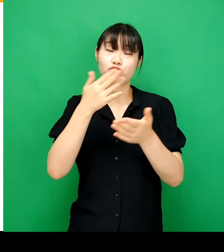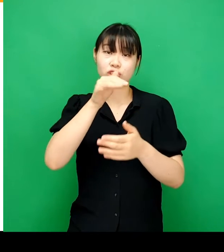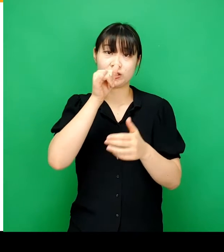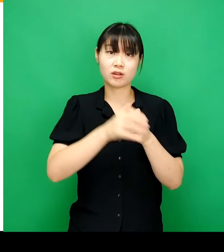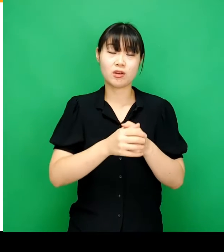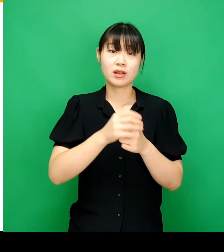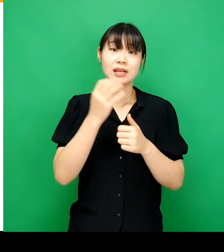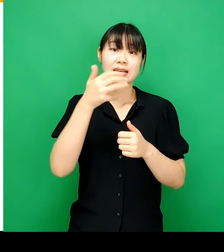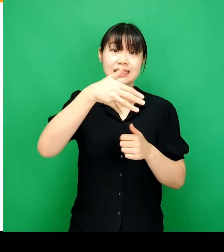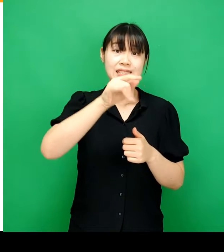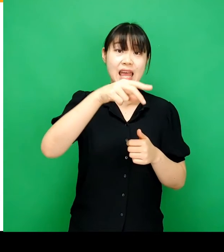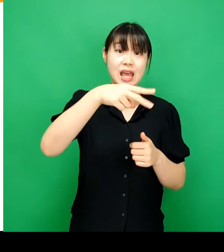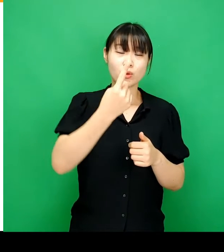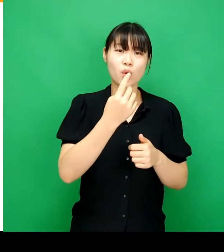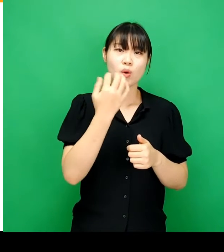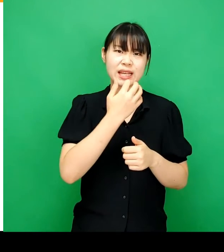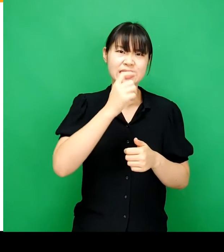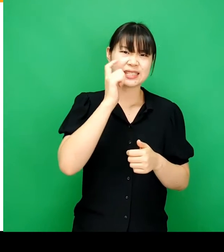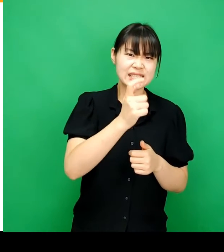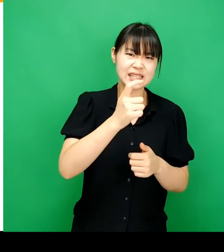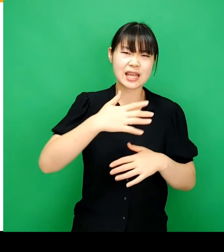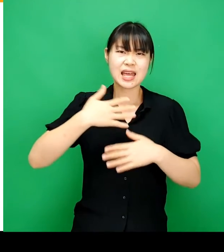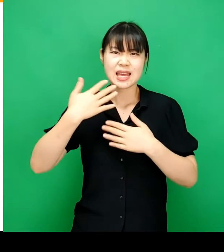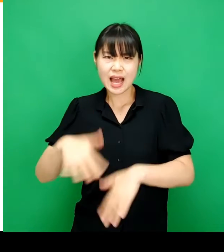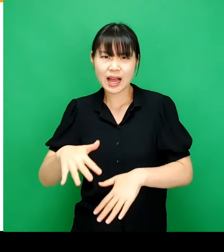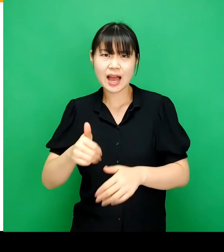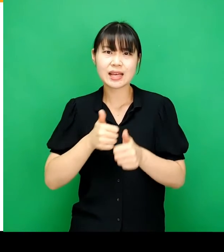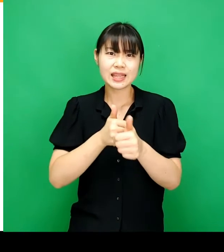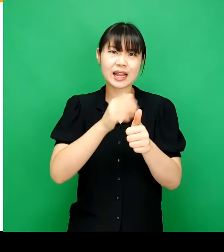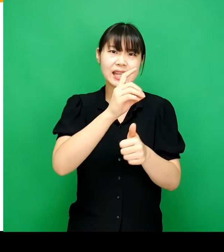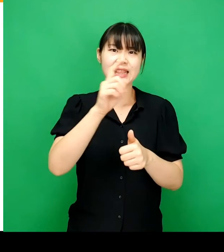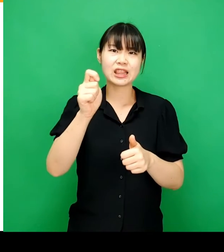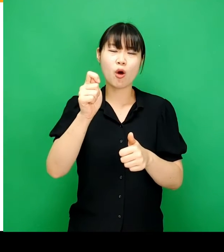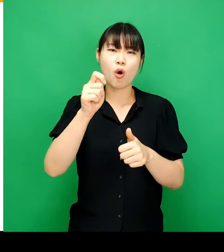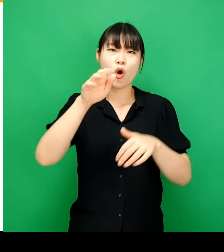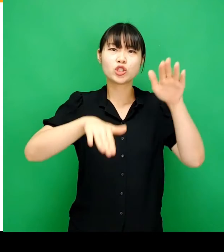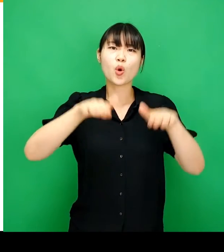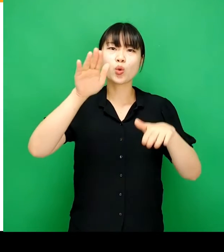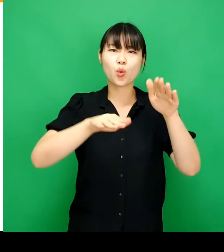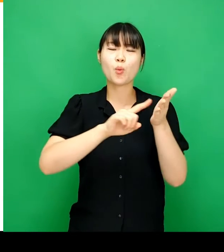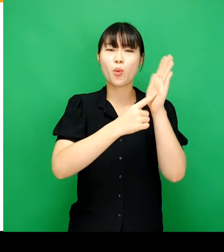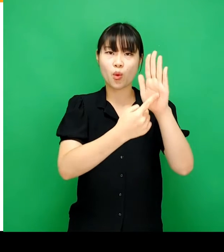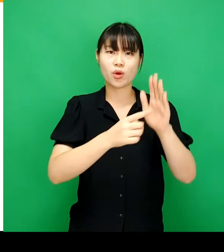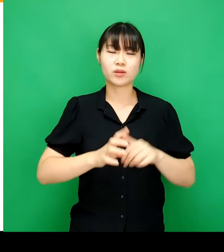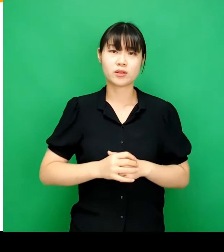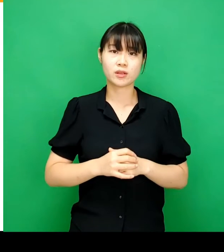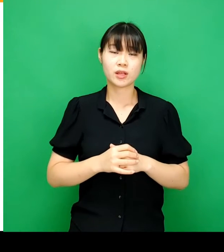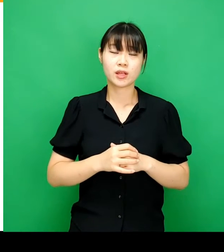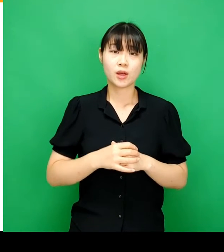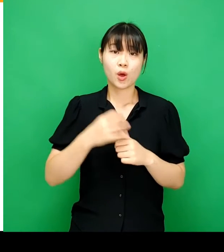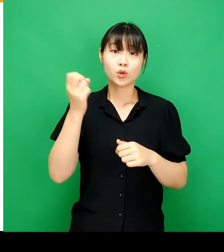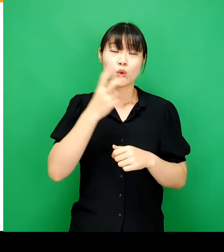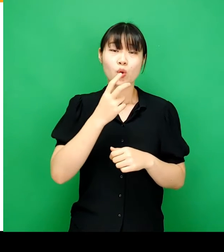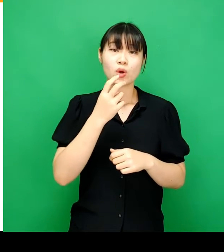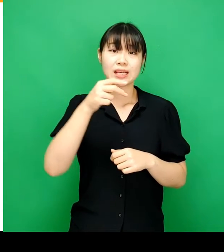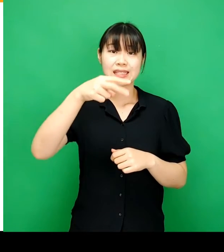있습니다. 채도의 경우 색의 옅고 짙음에 따라 데이터의 정도를 표현할 수